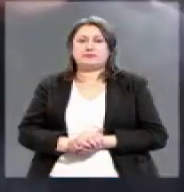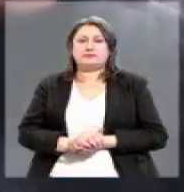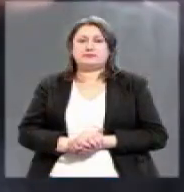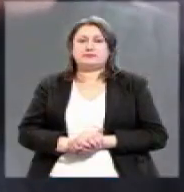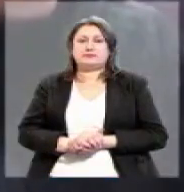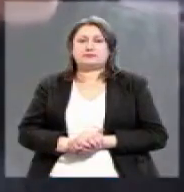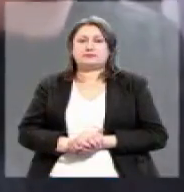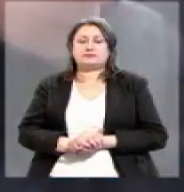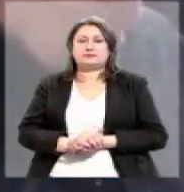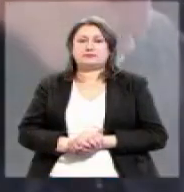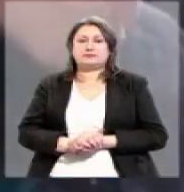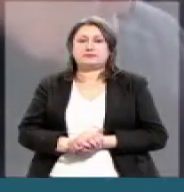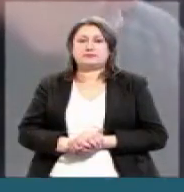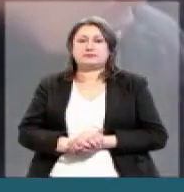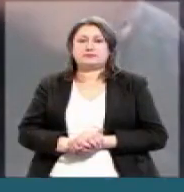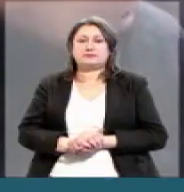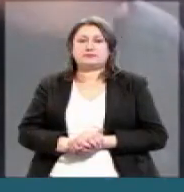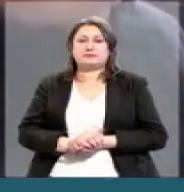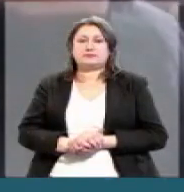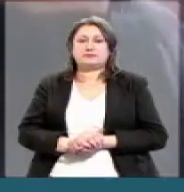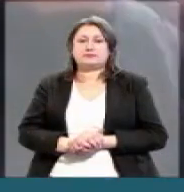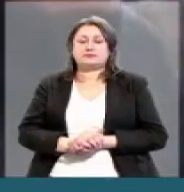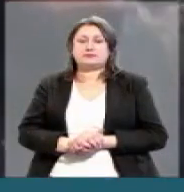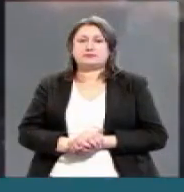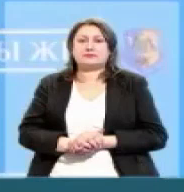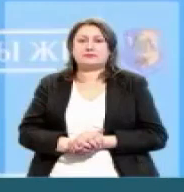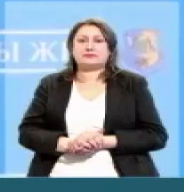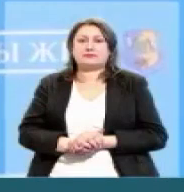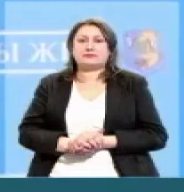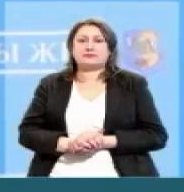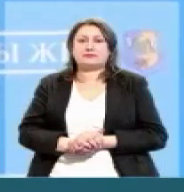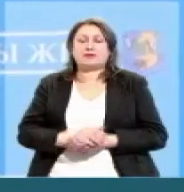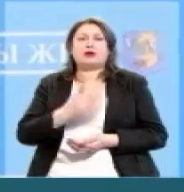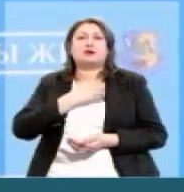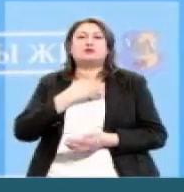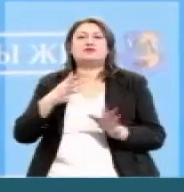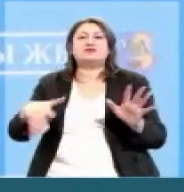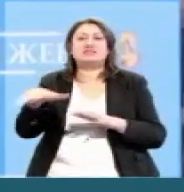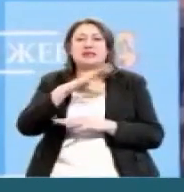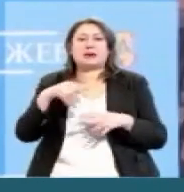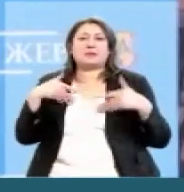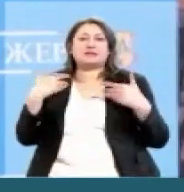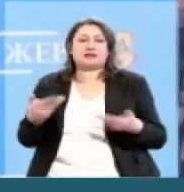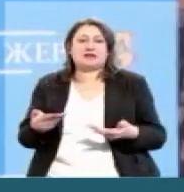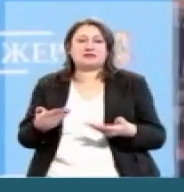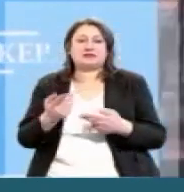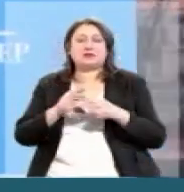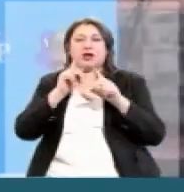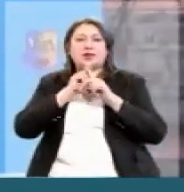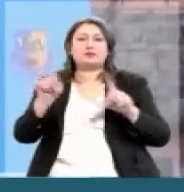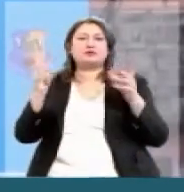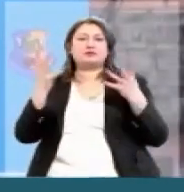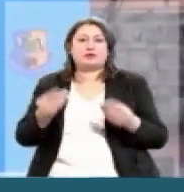қуанып отырмын, өйткені түнім әр адам үшін, әр отбасы үшін баспана мәселесі ең